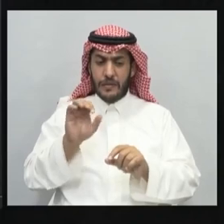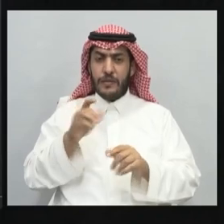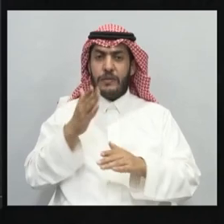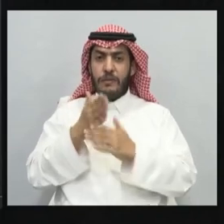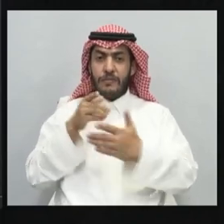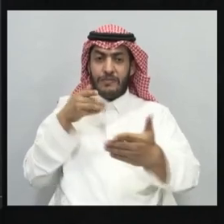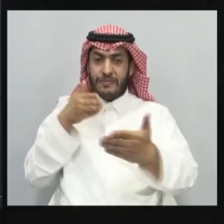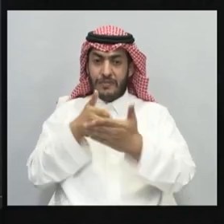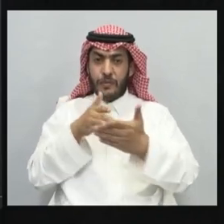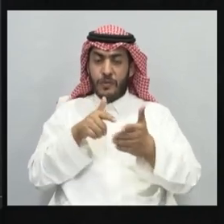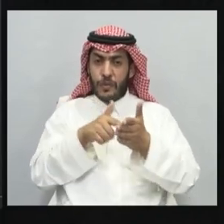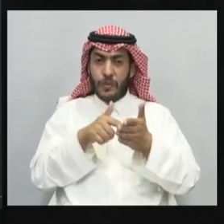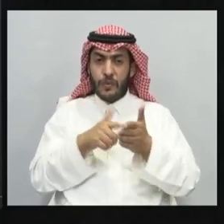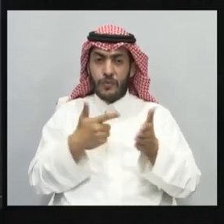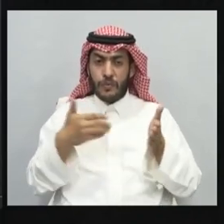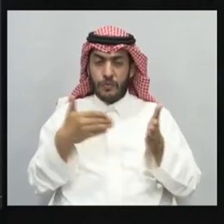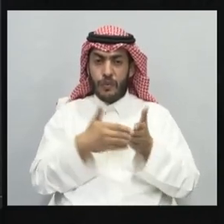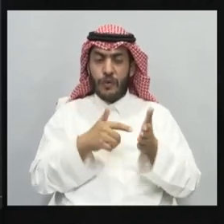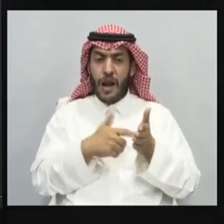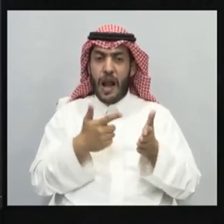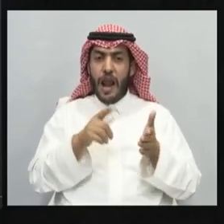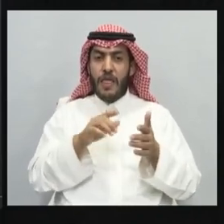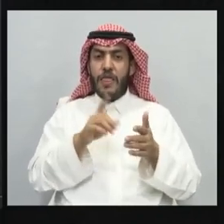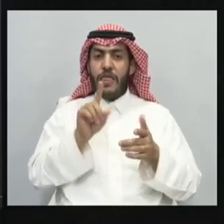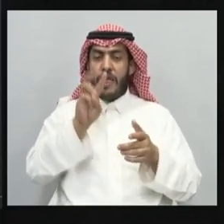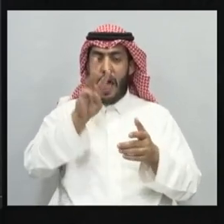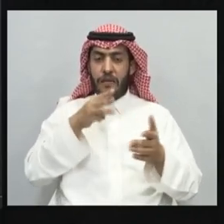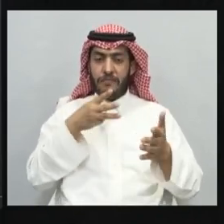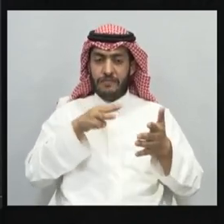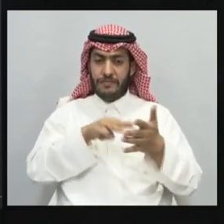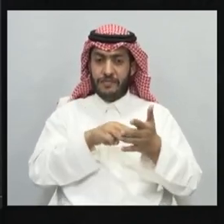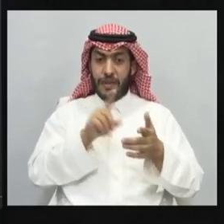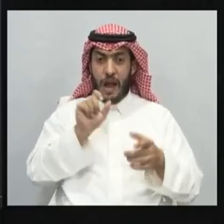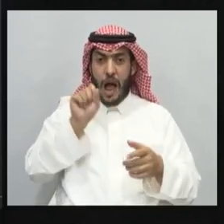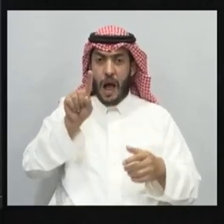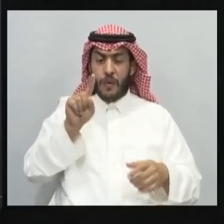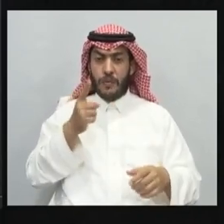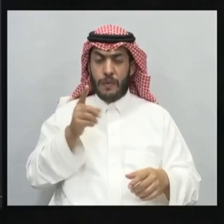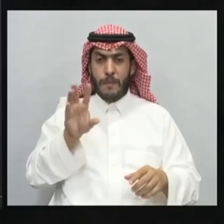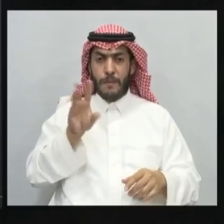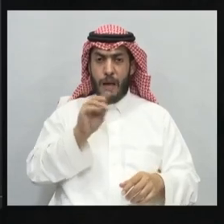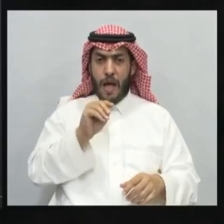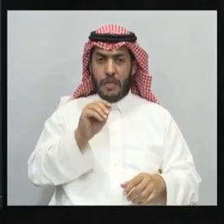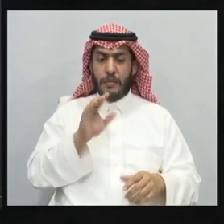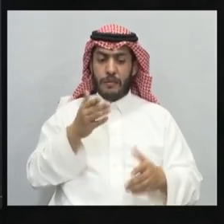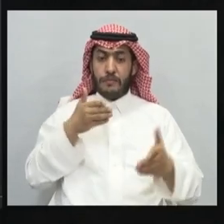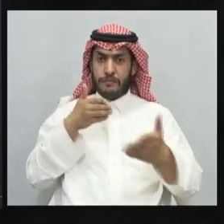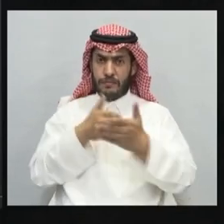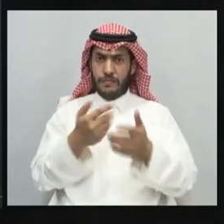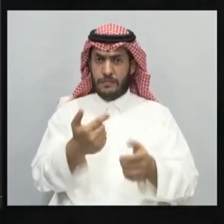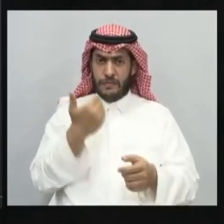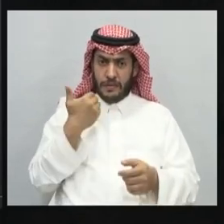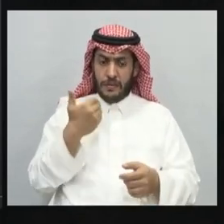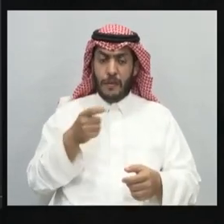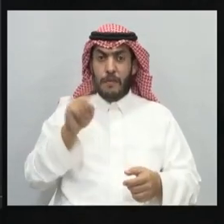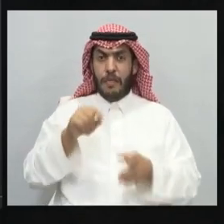اصطدم بالرقيق ايش اللي صار له صار له ثلا ثلاثه اشياء الشيء الاول البعض منه ارتد والبعض